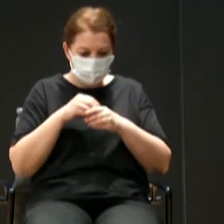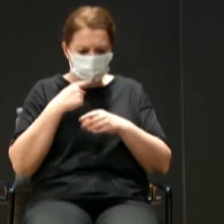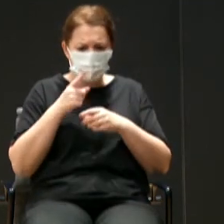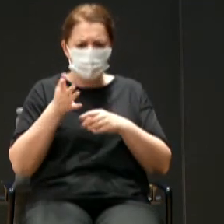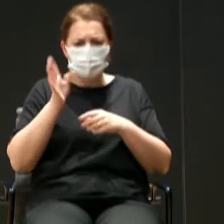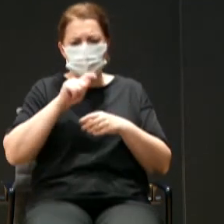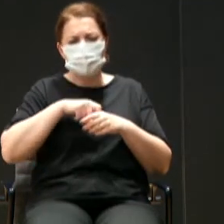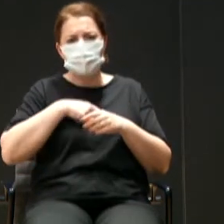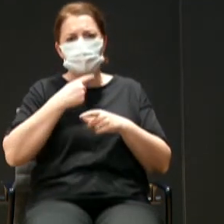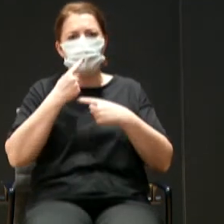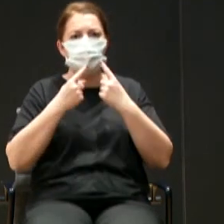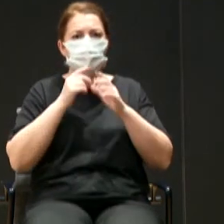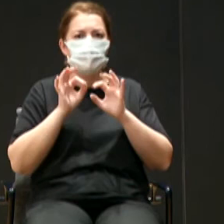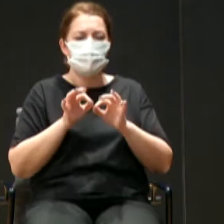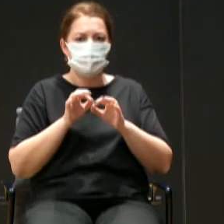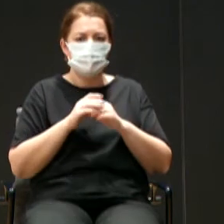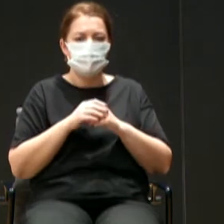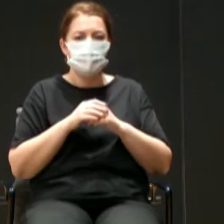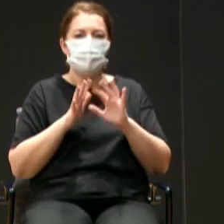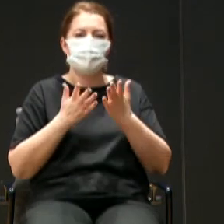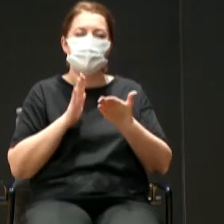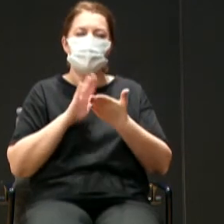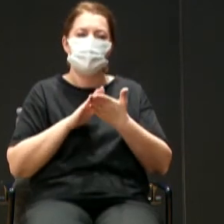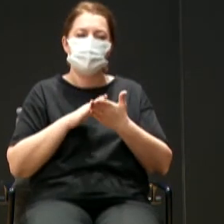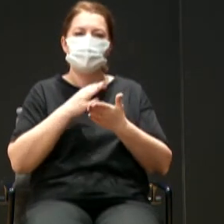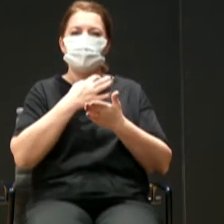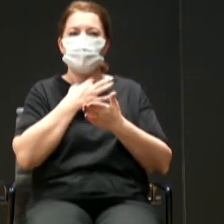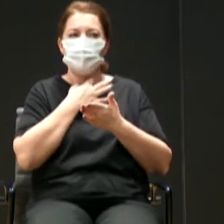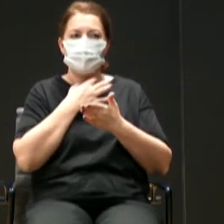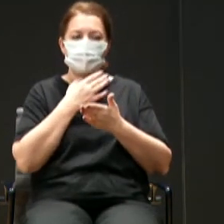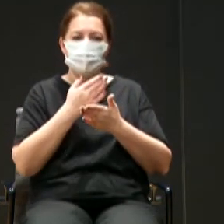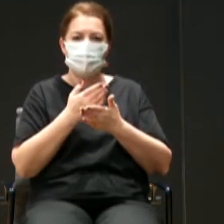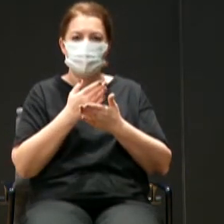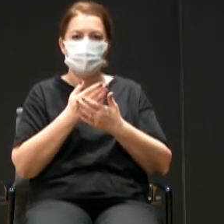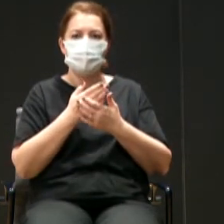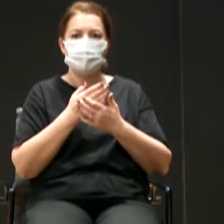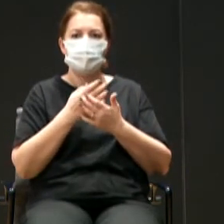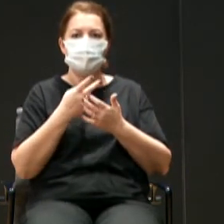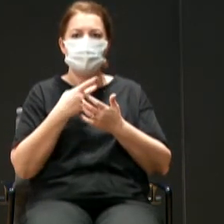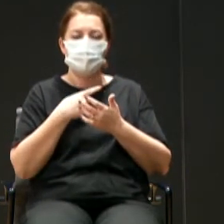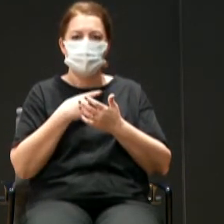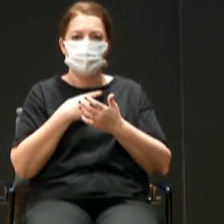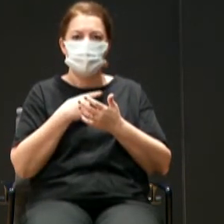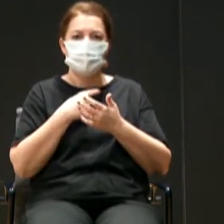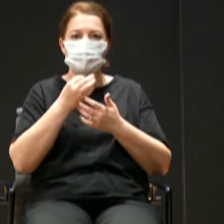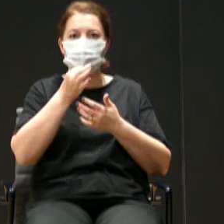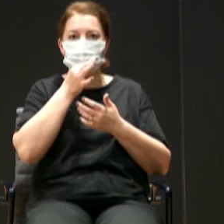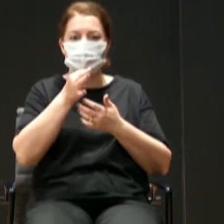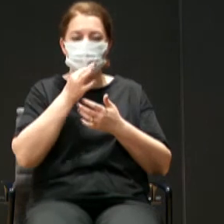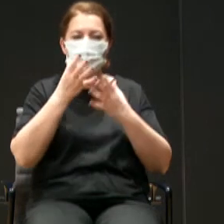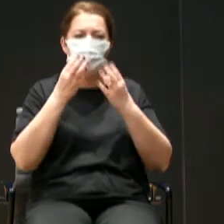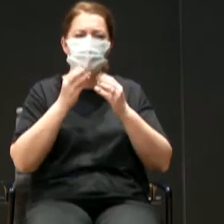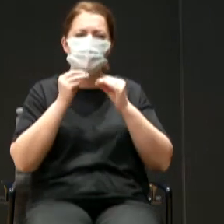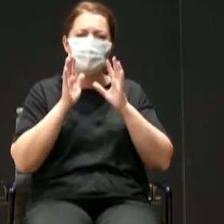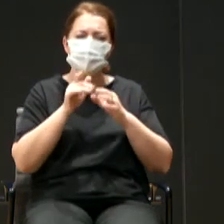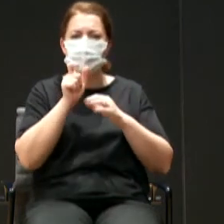başka bir yerden açıyor. Ya arkadaşlar, ya lütfen bakın bizim ifade edeceğimiz o kadar